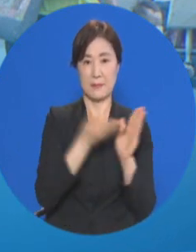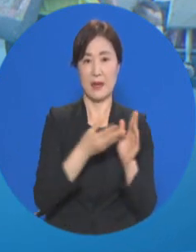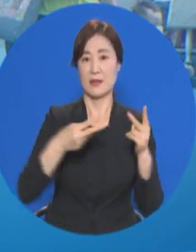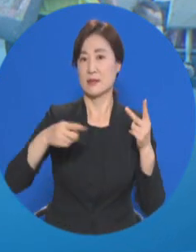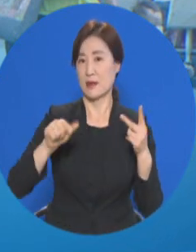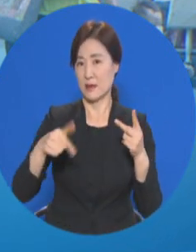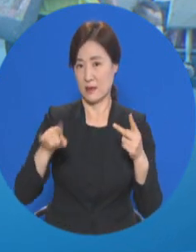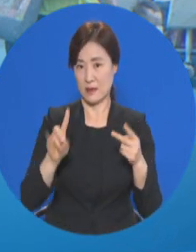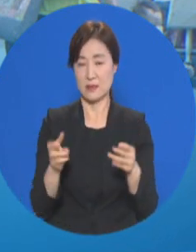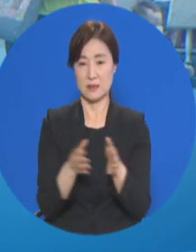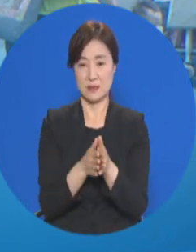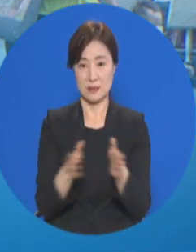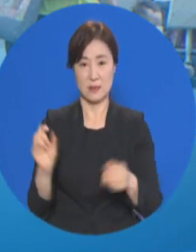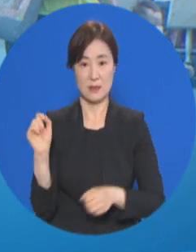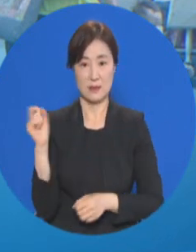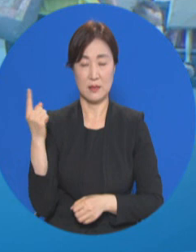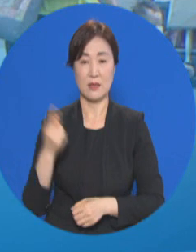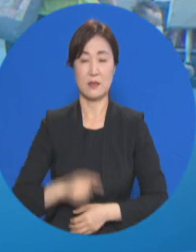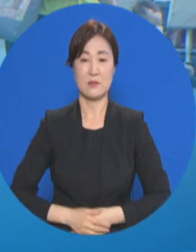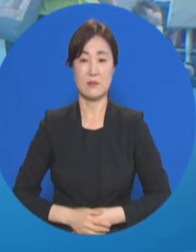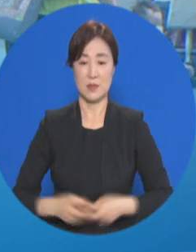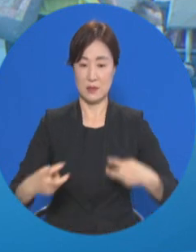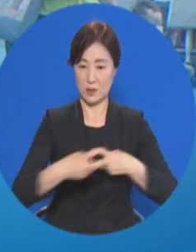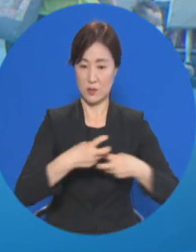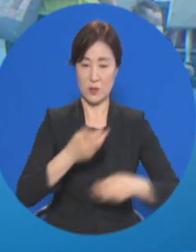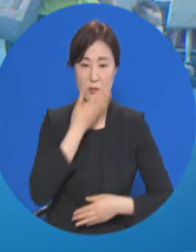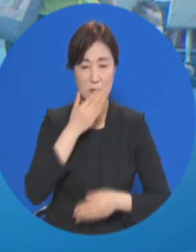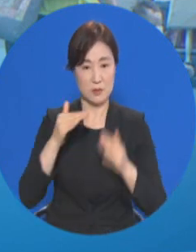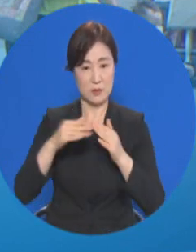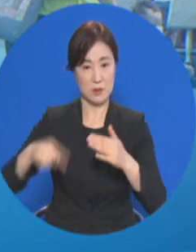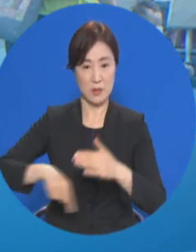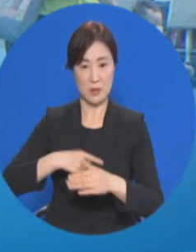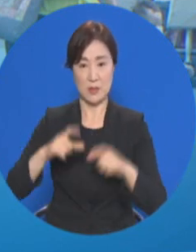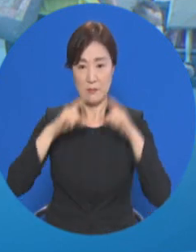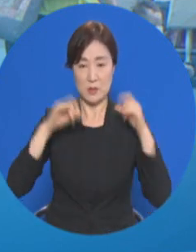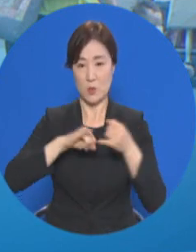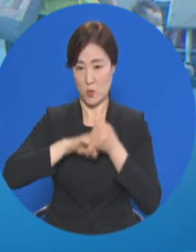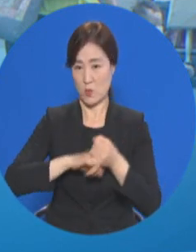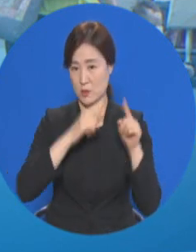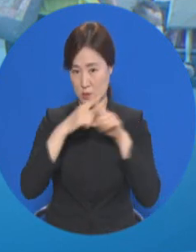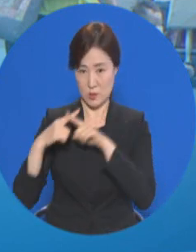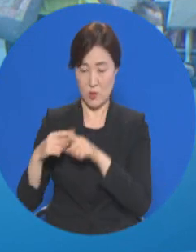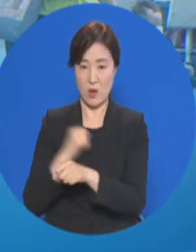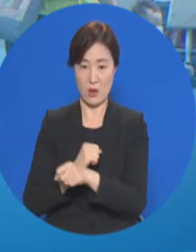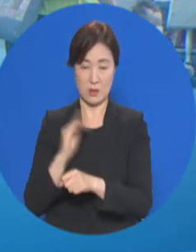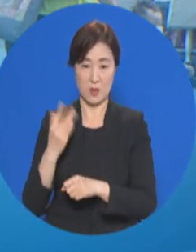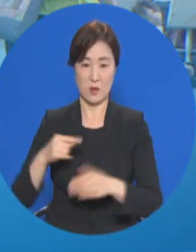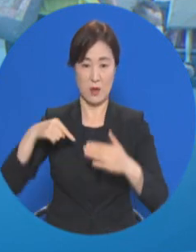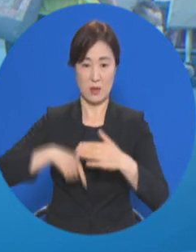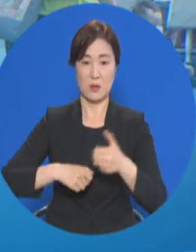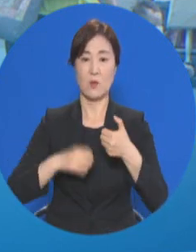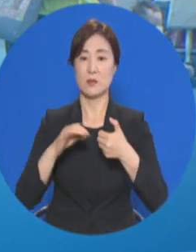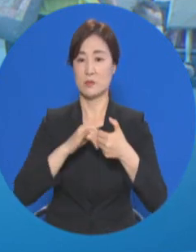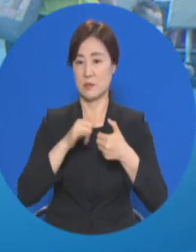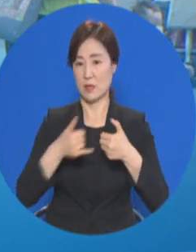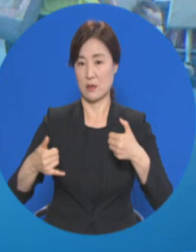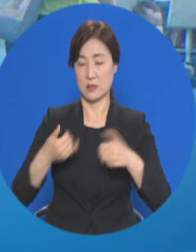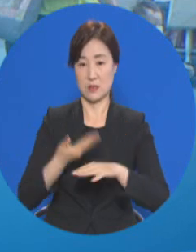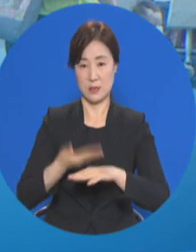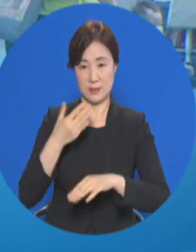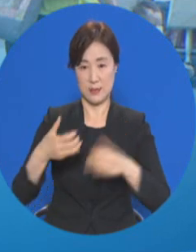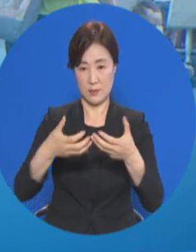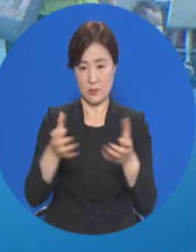건데요. 대중교통과 음식점에서도 마스크 착용이 의무화됐고 실내 50명 이상 행사는 전면